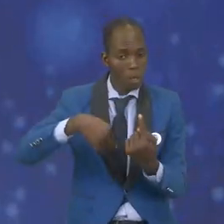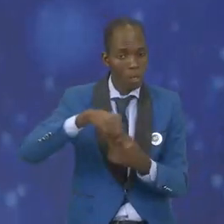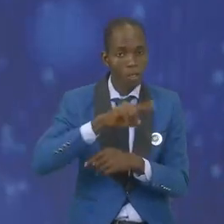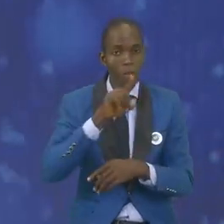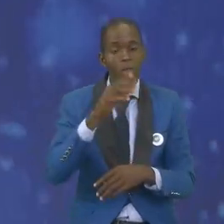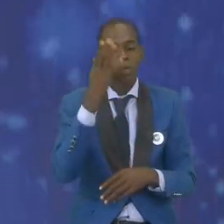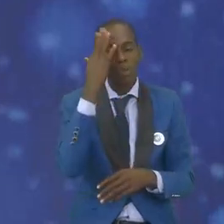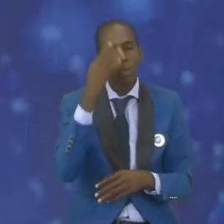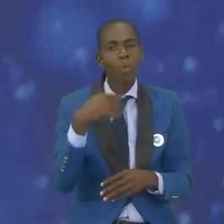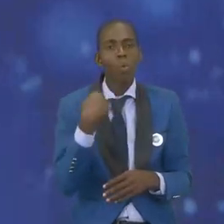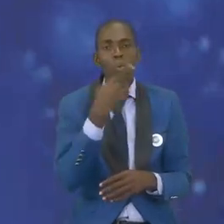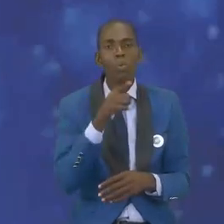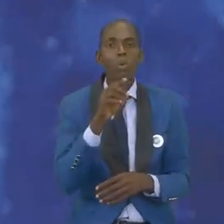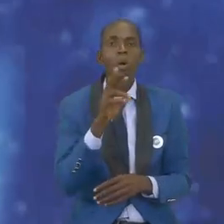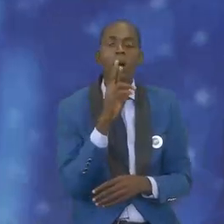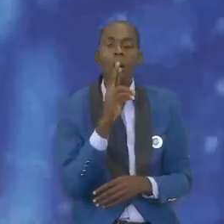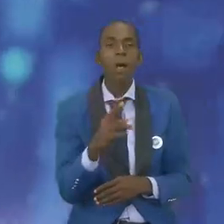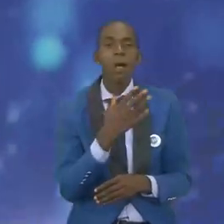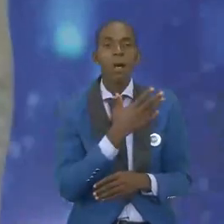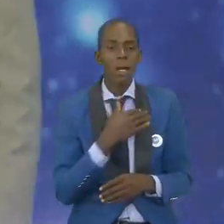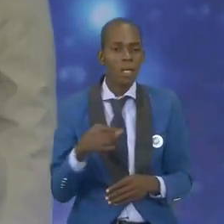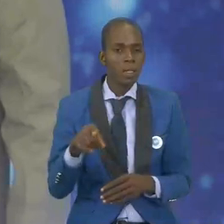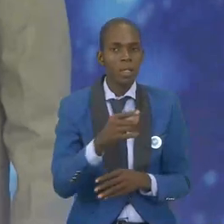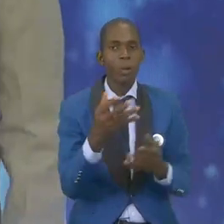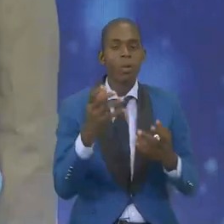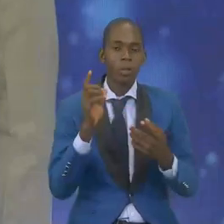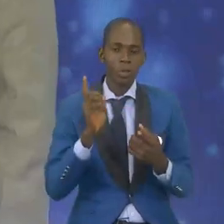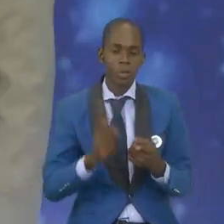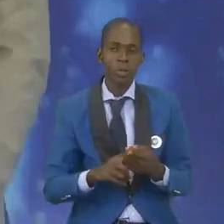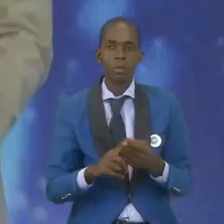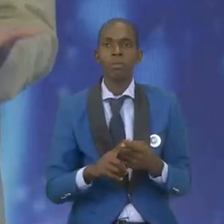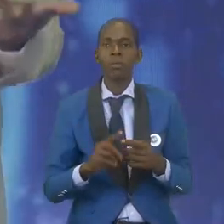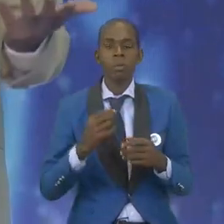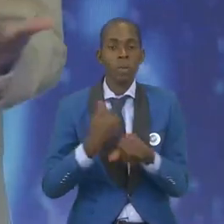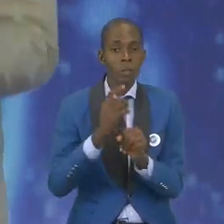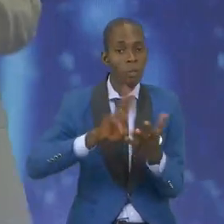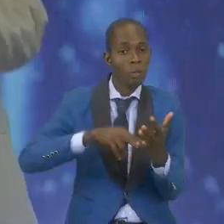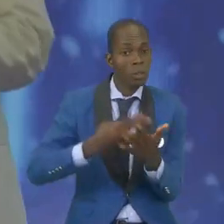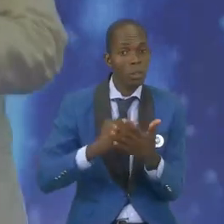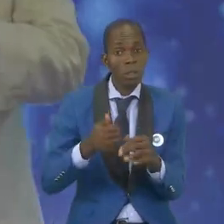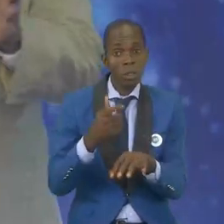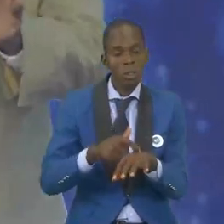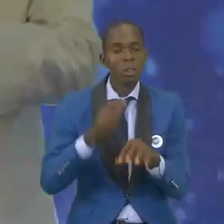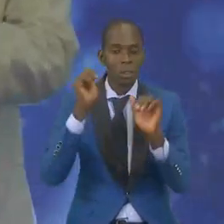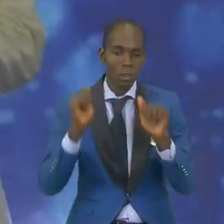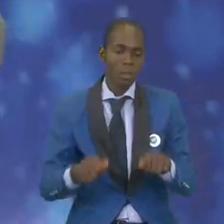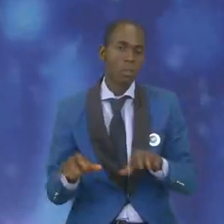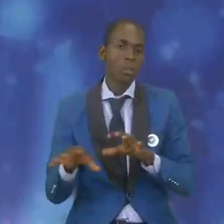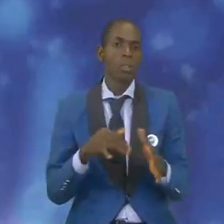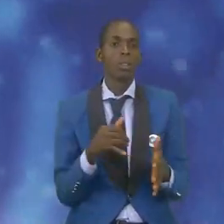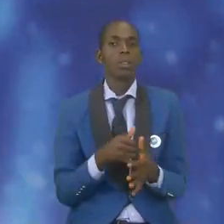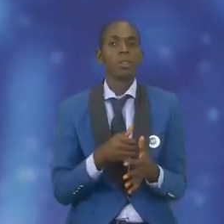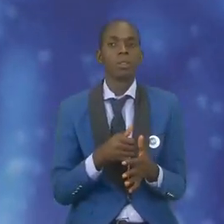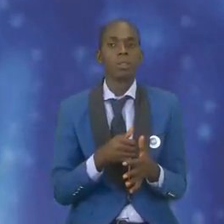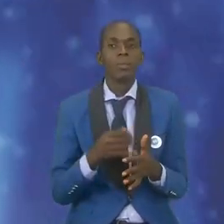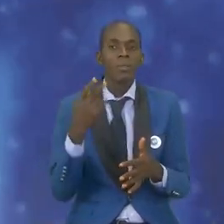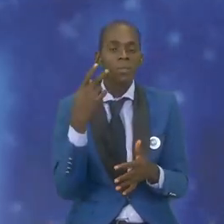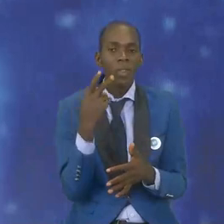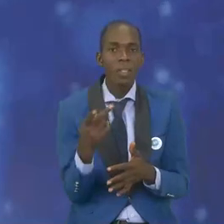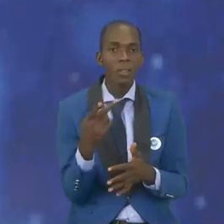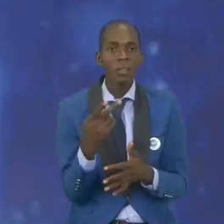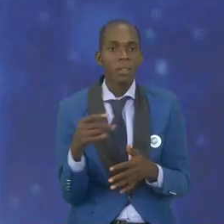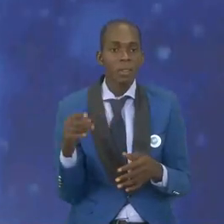ciel observe. Et les gens autour de toi, ils savent qui tu es. et il veut te clouer.